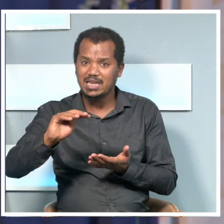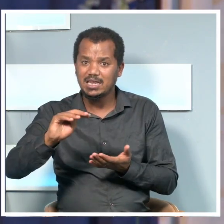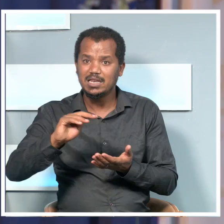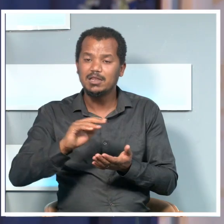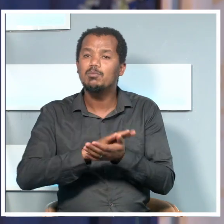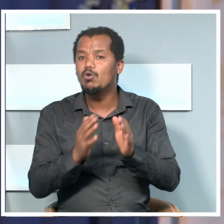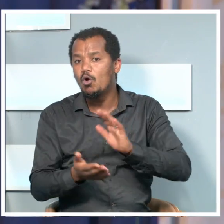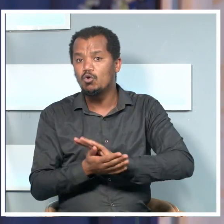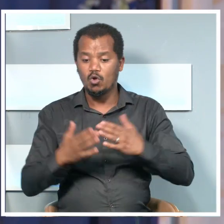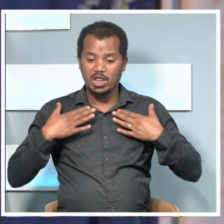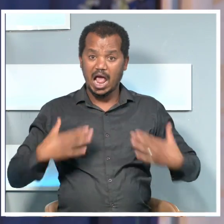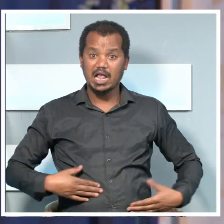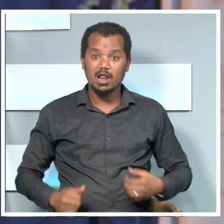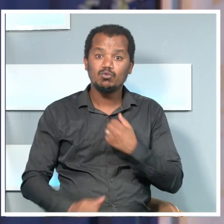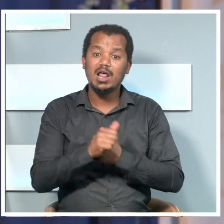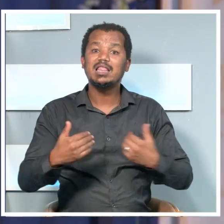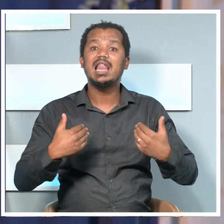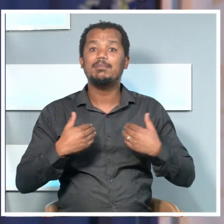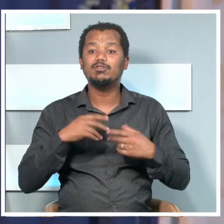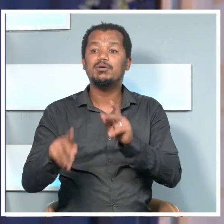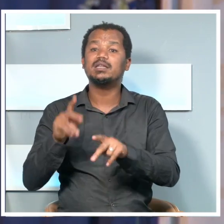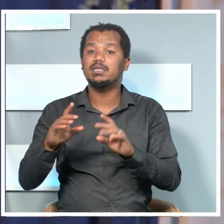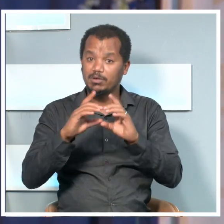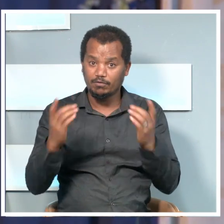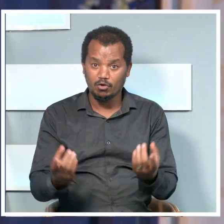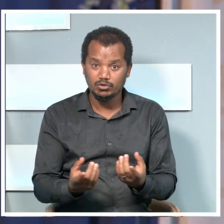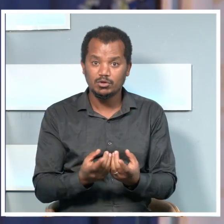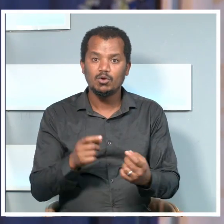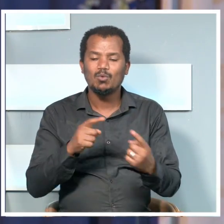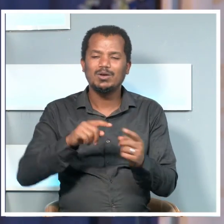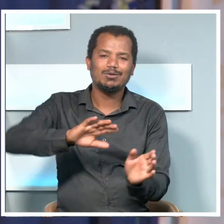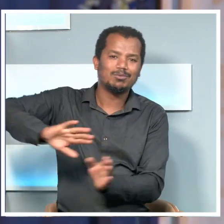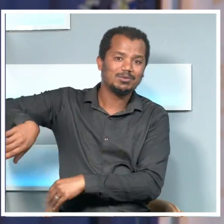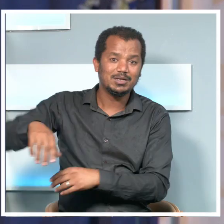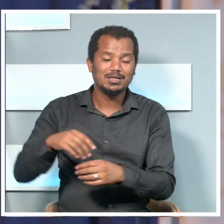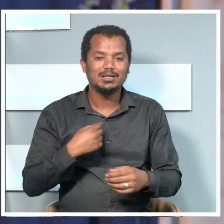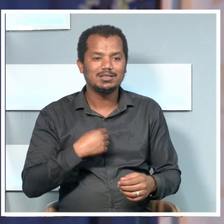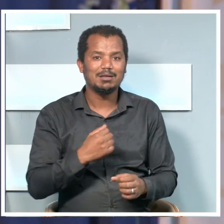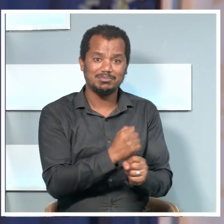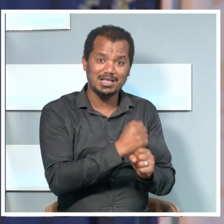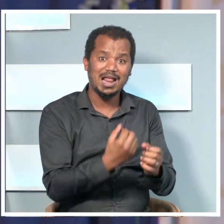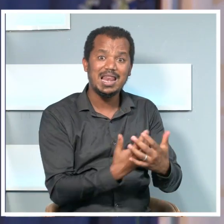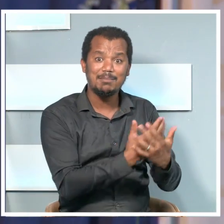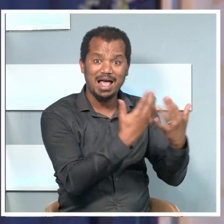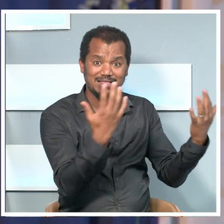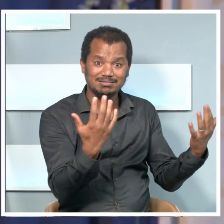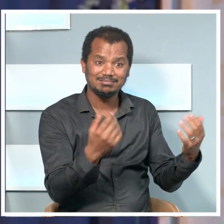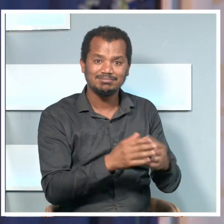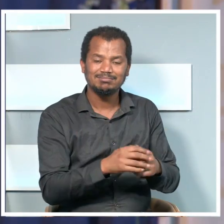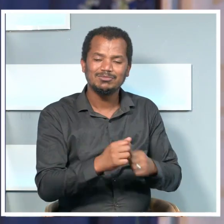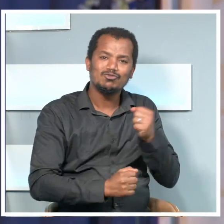ሚሊዮን የሚጠጉ የአካል ጉዳት ያለባቸው የህብረተሰብ ክፍሎችን ወደ ጎን በመተው የሚደረግ